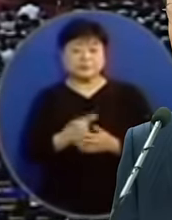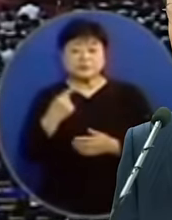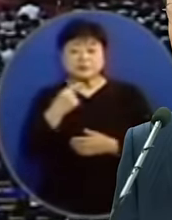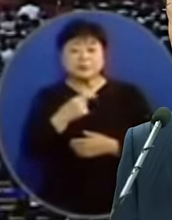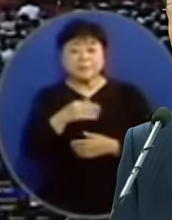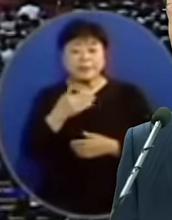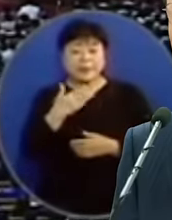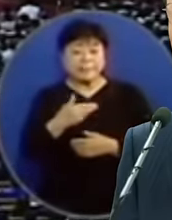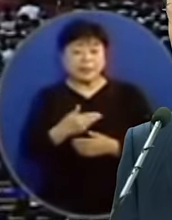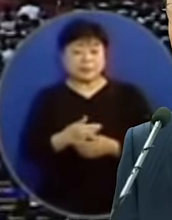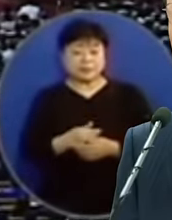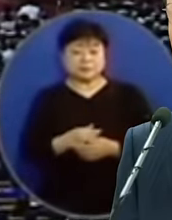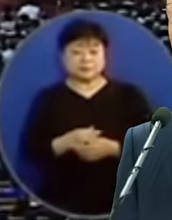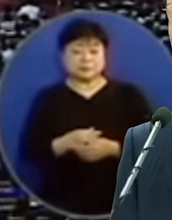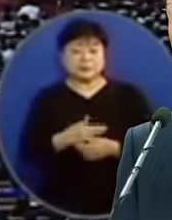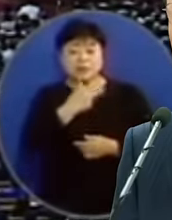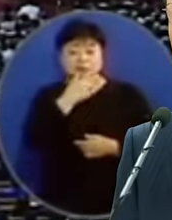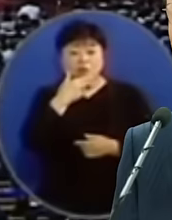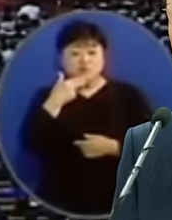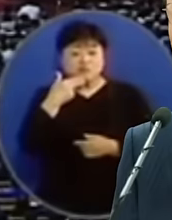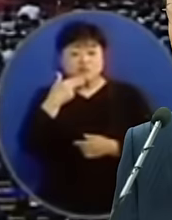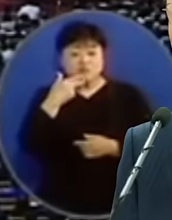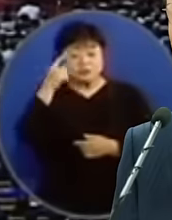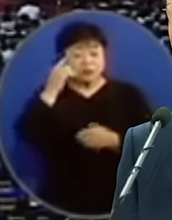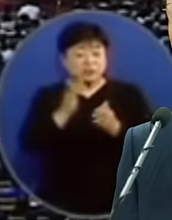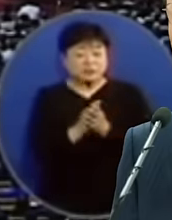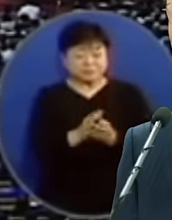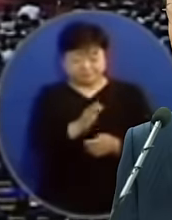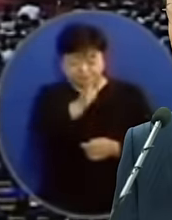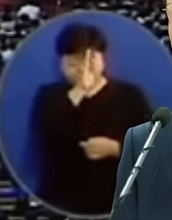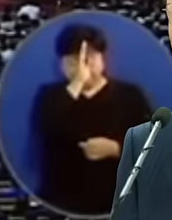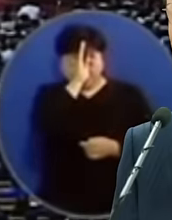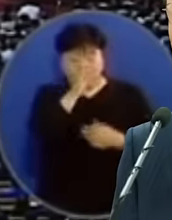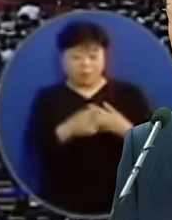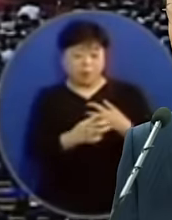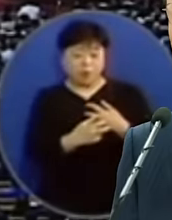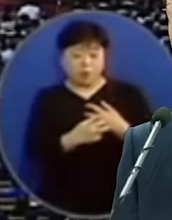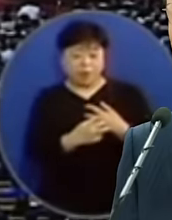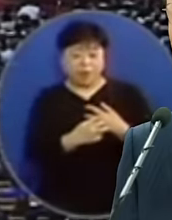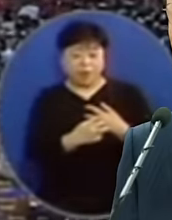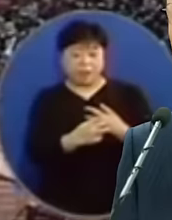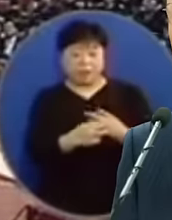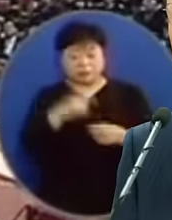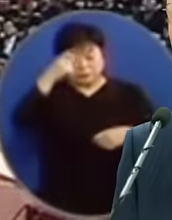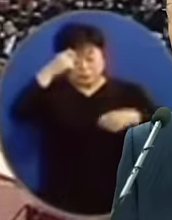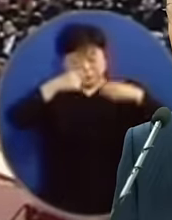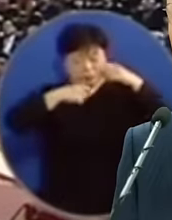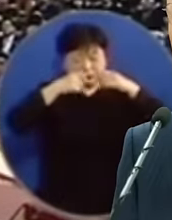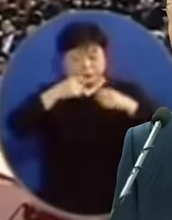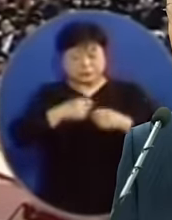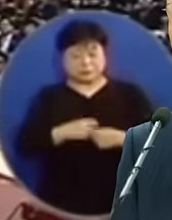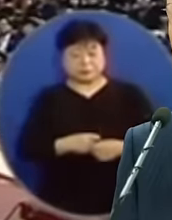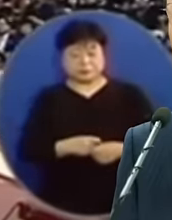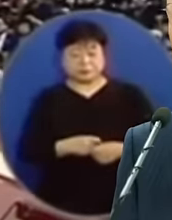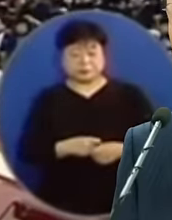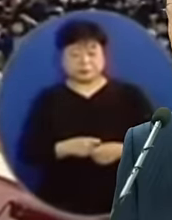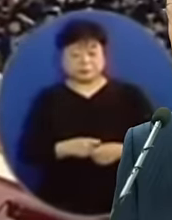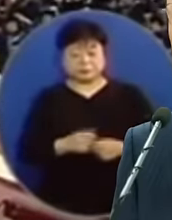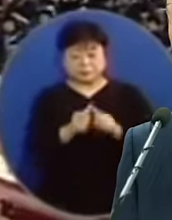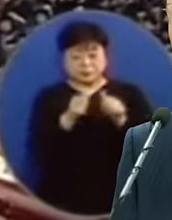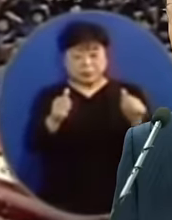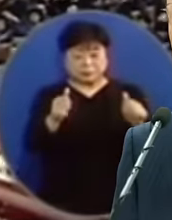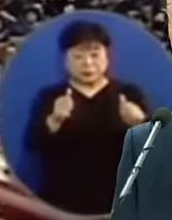1808년 영국 맨체스터의 한 정신병원에 슬픈 표정을 한 남자가 들어와서 치료를